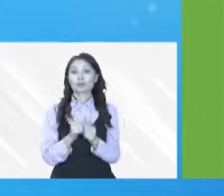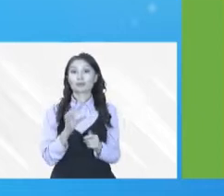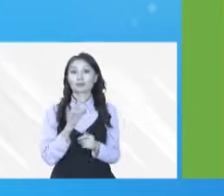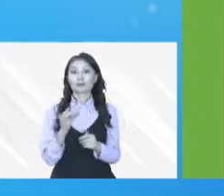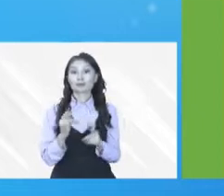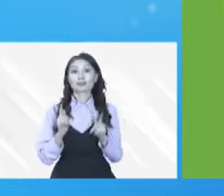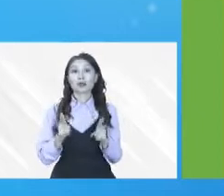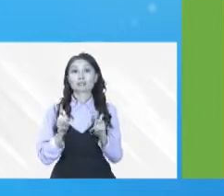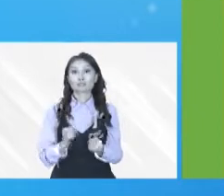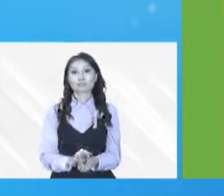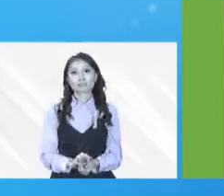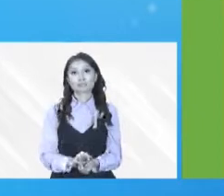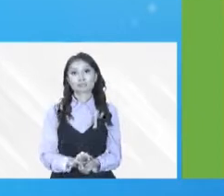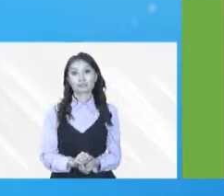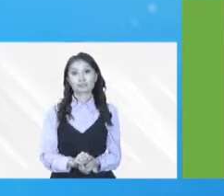и согласованности.